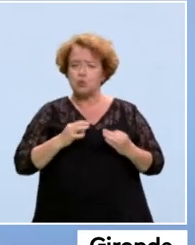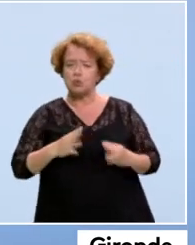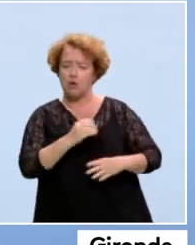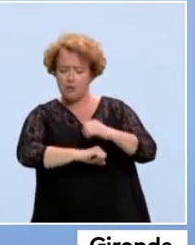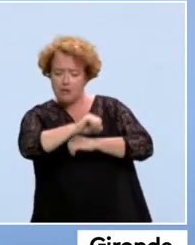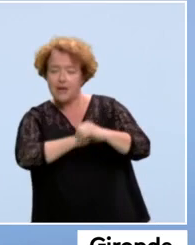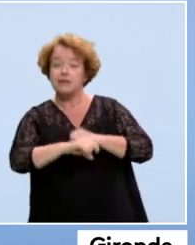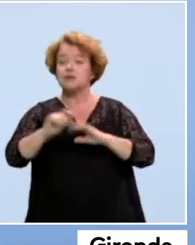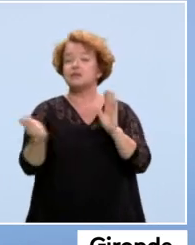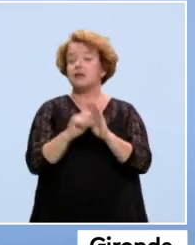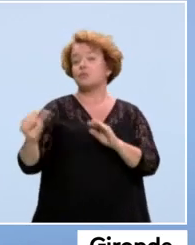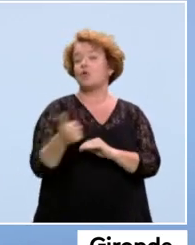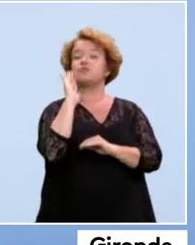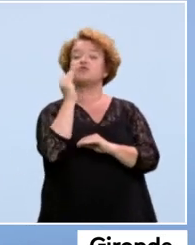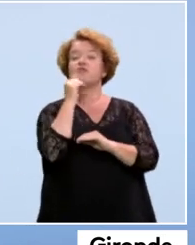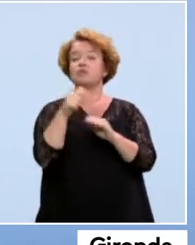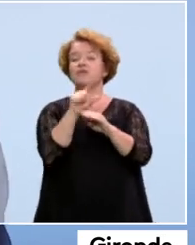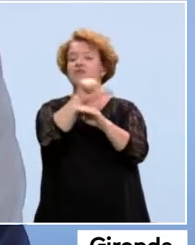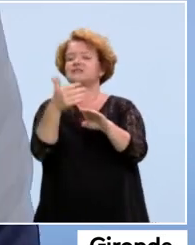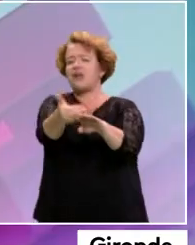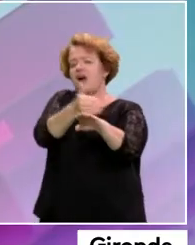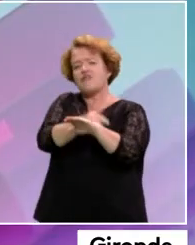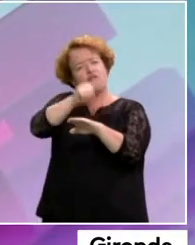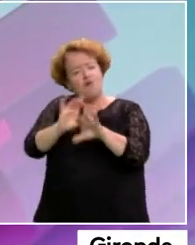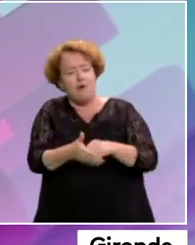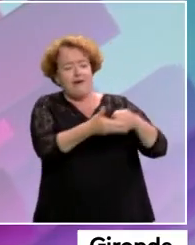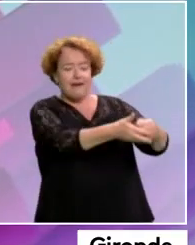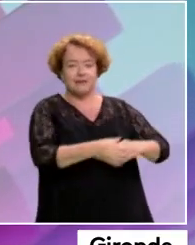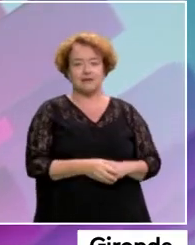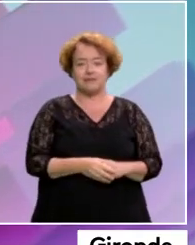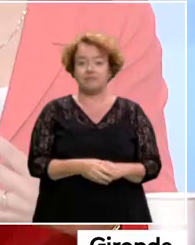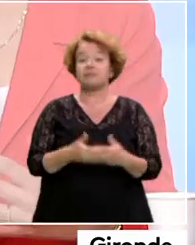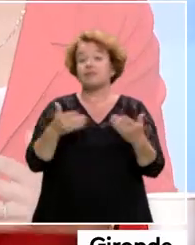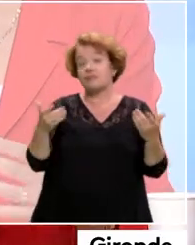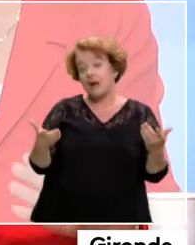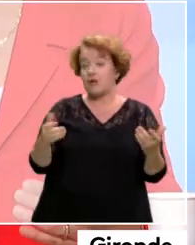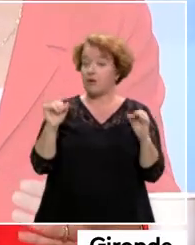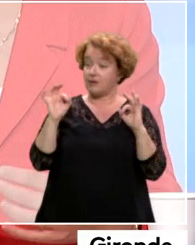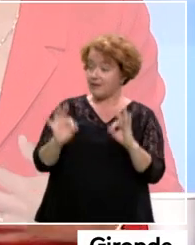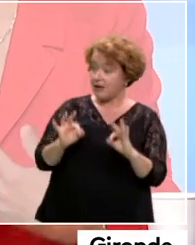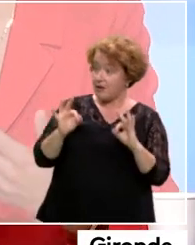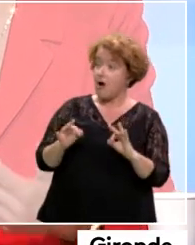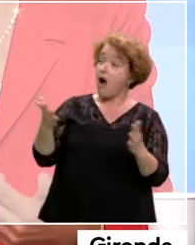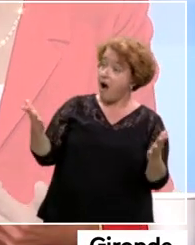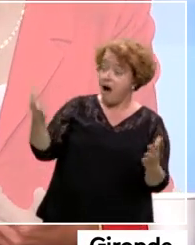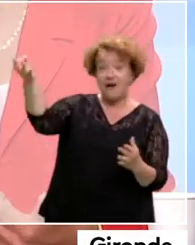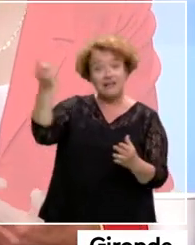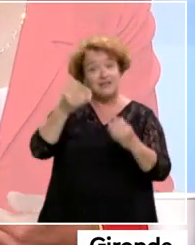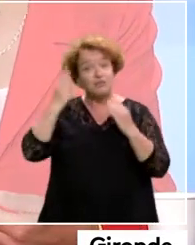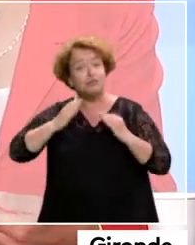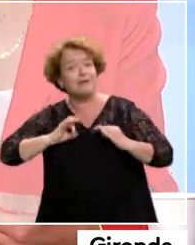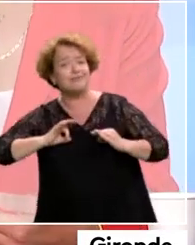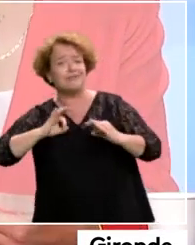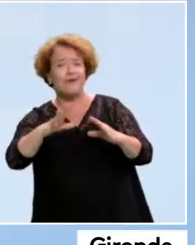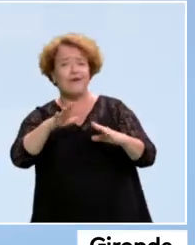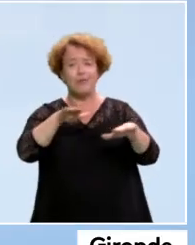fait mais pas avant qu'il ne mesure d'accompagnement social Catherine Fabre oui alors je suis ravie de vous entendre dire effectivement qu'il faut prendre le temps pour équilibrer les mesures